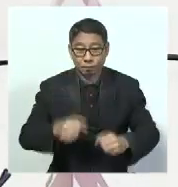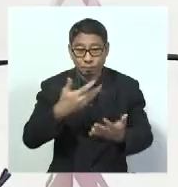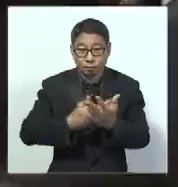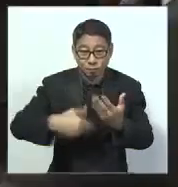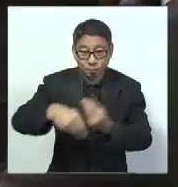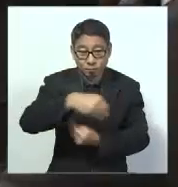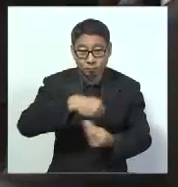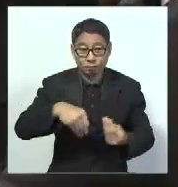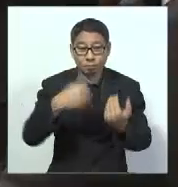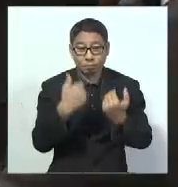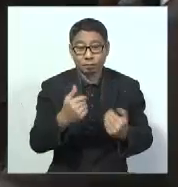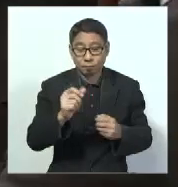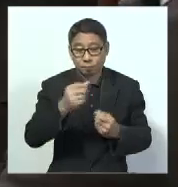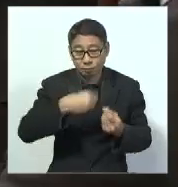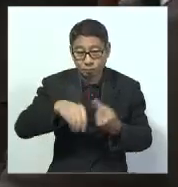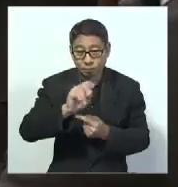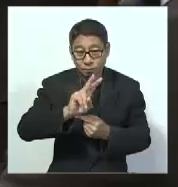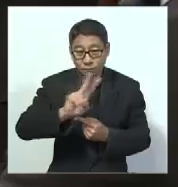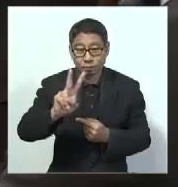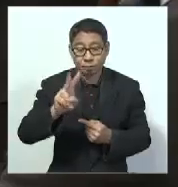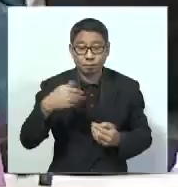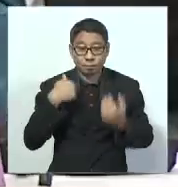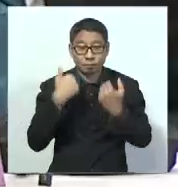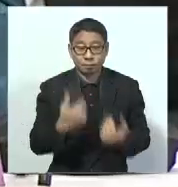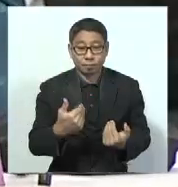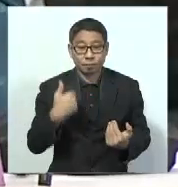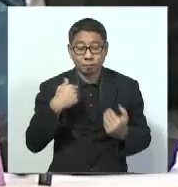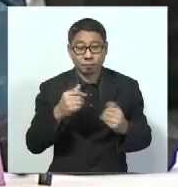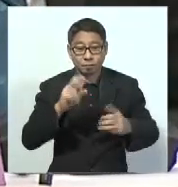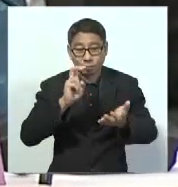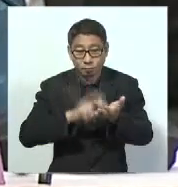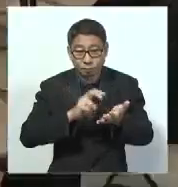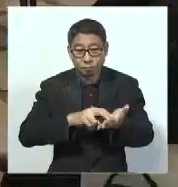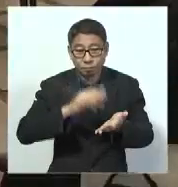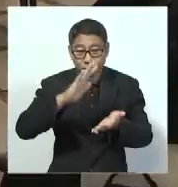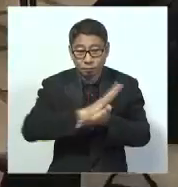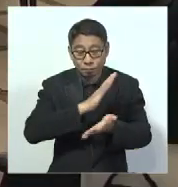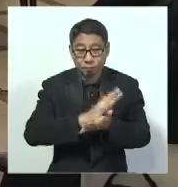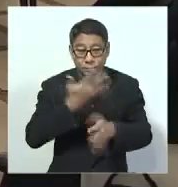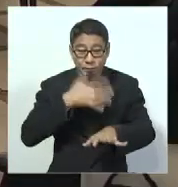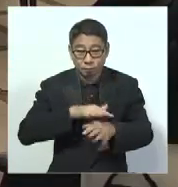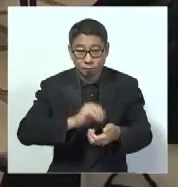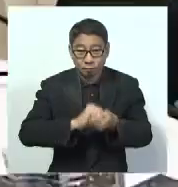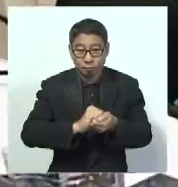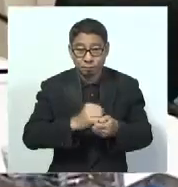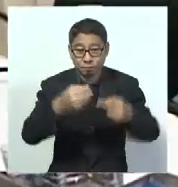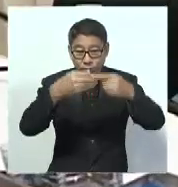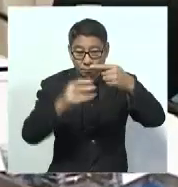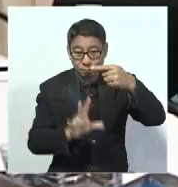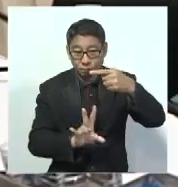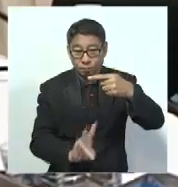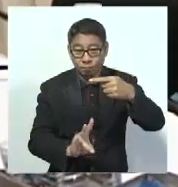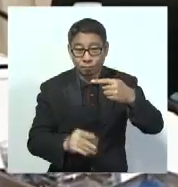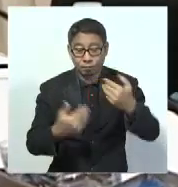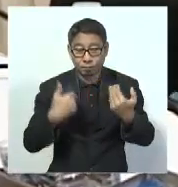างเศรษฐกิจระดับภูมิภาคครั้งที่2หรือว่าอาเซบแล้วก็จะมีการรับรองเอกสารสำคัญร่วมกัน7ฉบับนะคะ